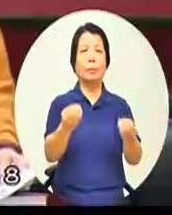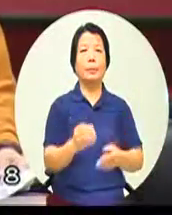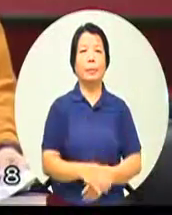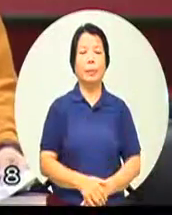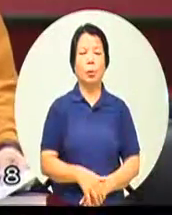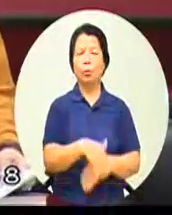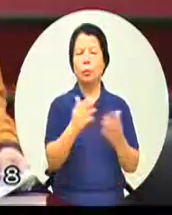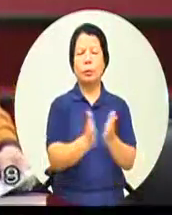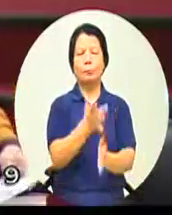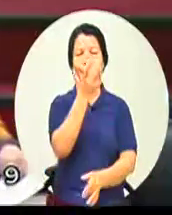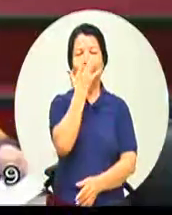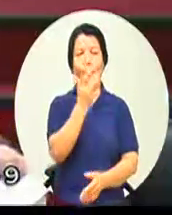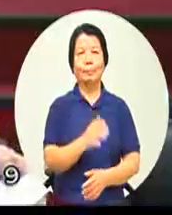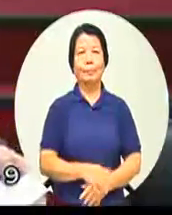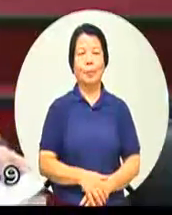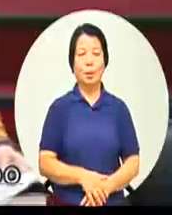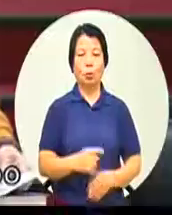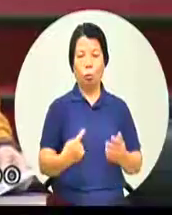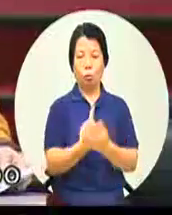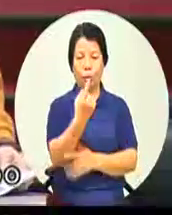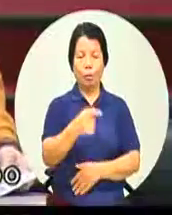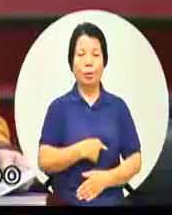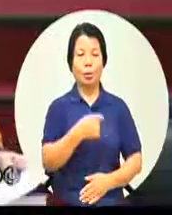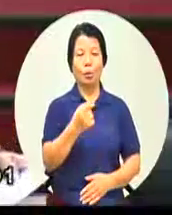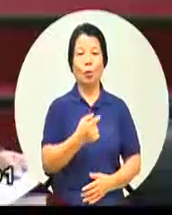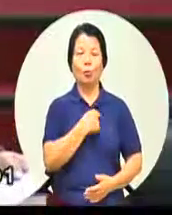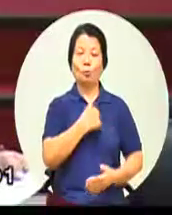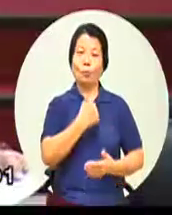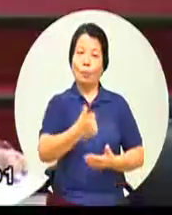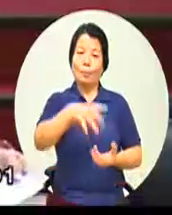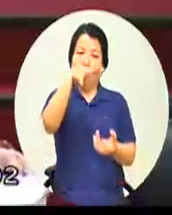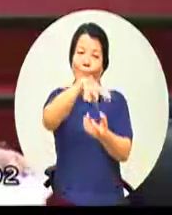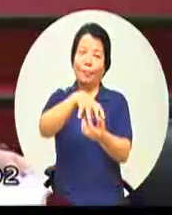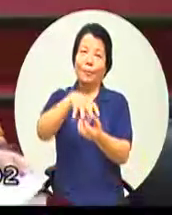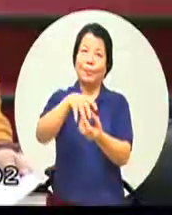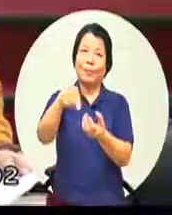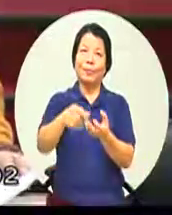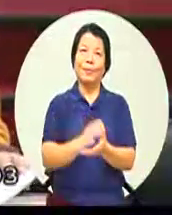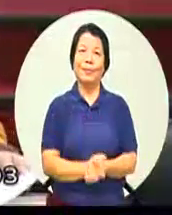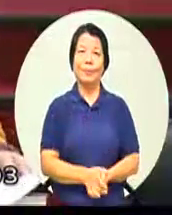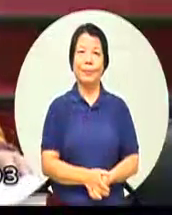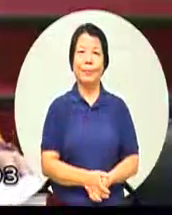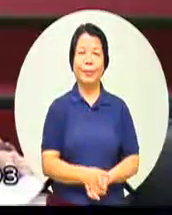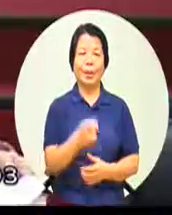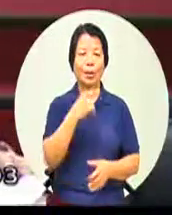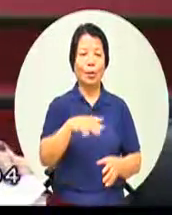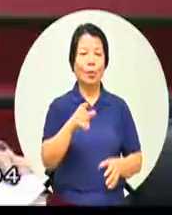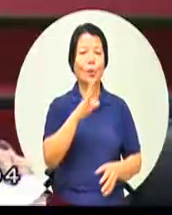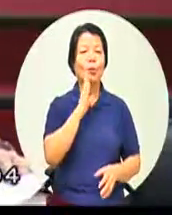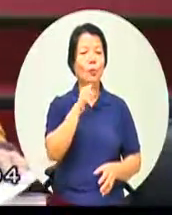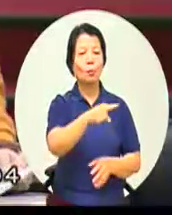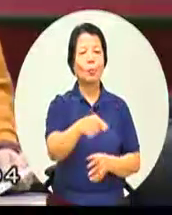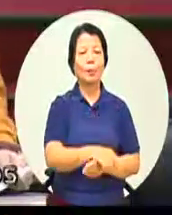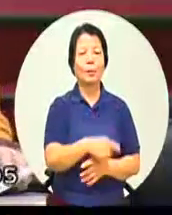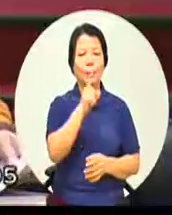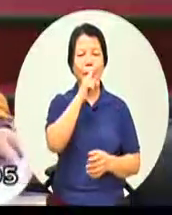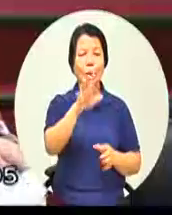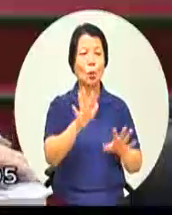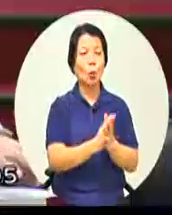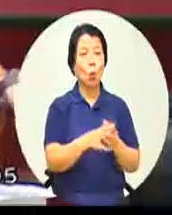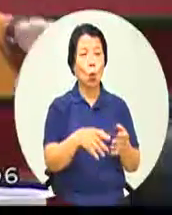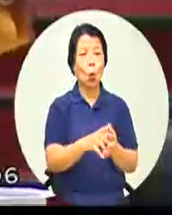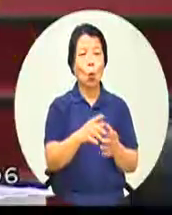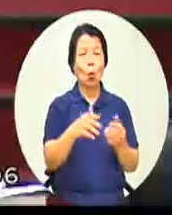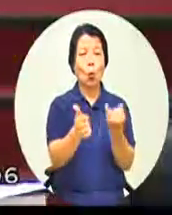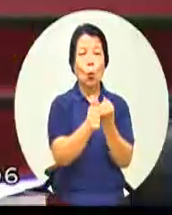捌啦。发一个爱心便当啦，啊，就是狗屎无白啦，门市办倒卖肉，翁仔某卖好，